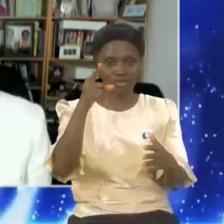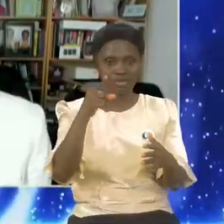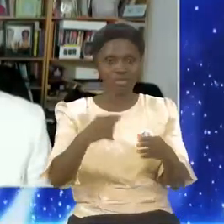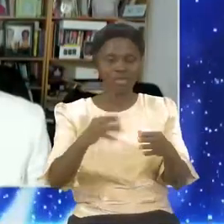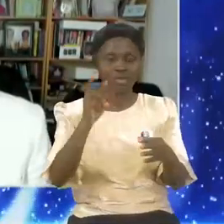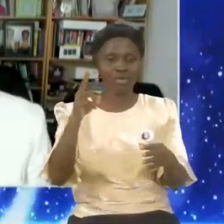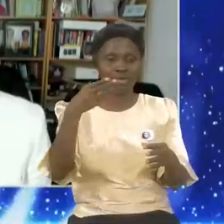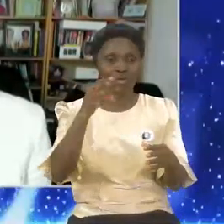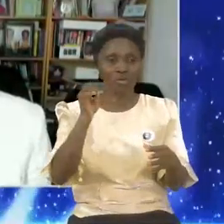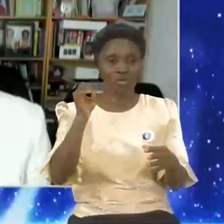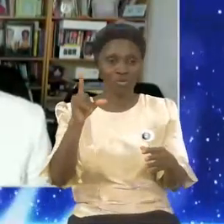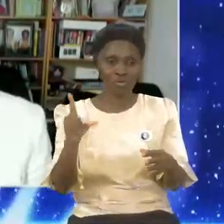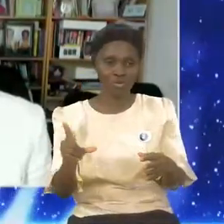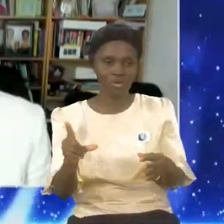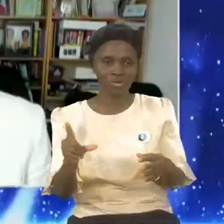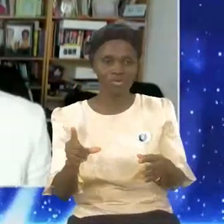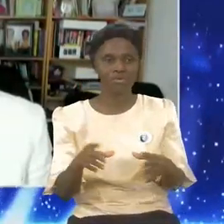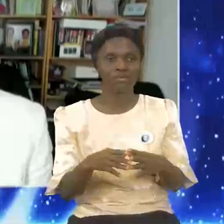un feu ardent